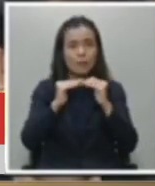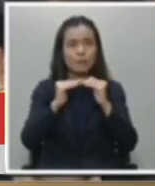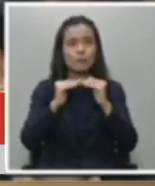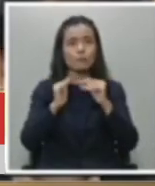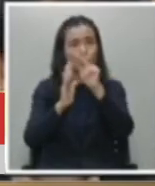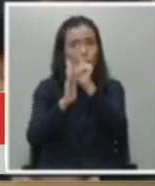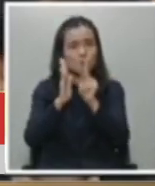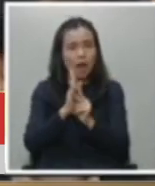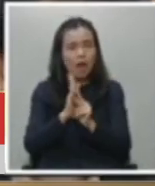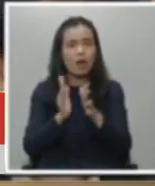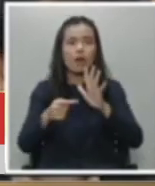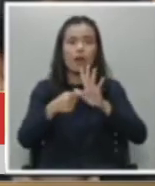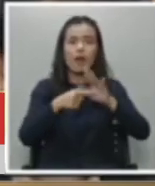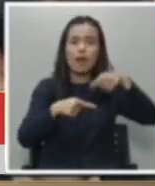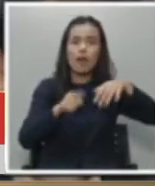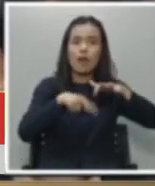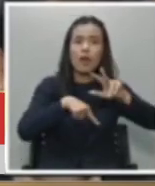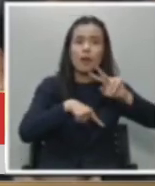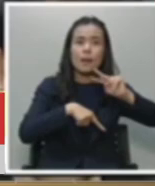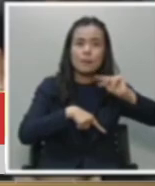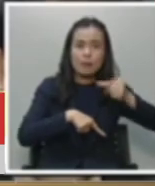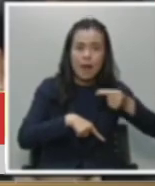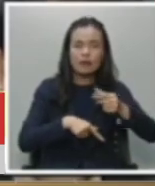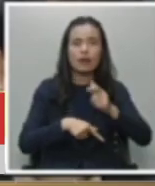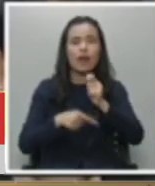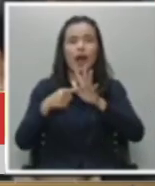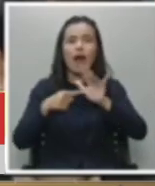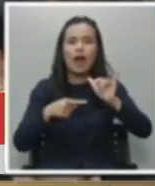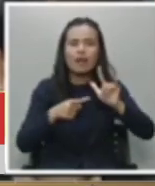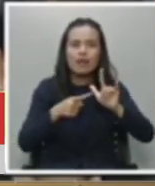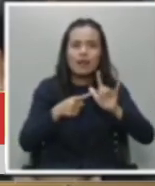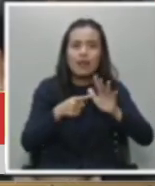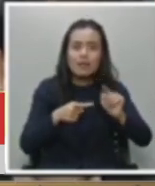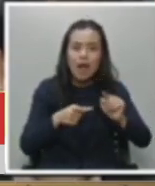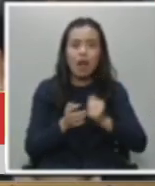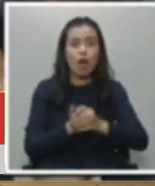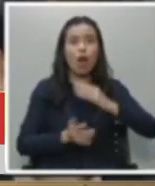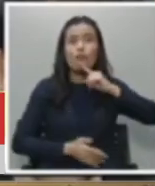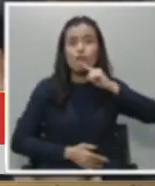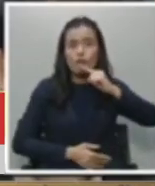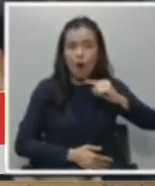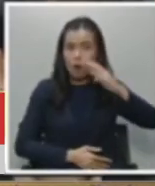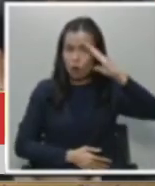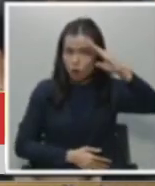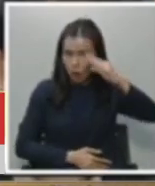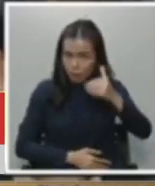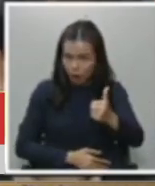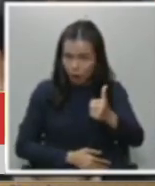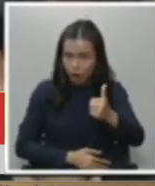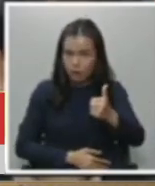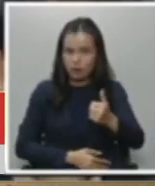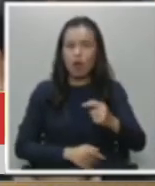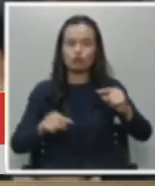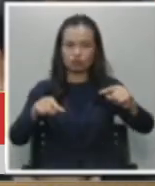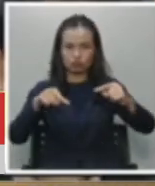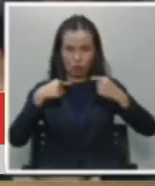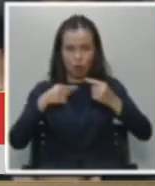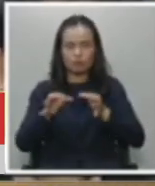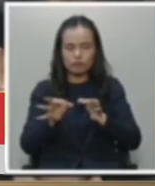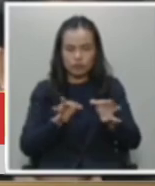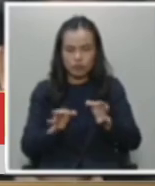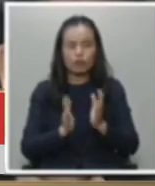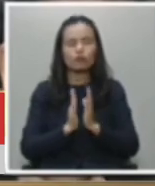เนี่ยจากใครได้ครับท่านประธานไปฟ้องกองทัพได้หรือไม่ท่านกรุณาตอบด้วยครับขอบคุณ